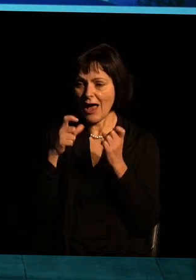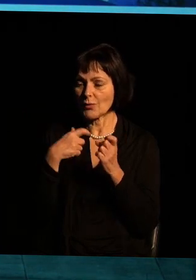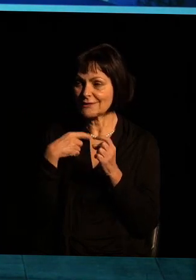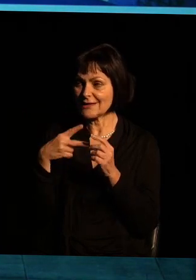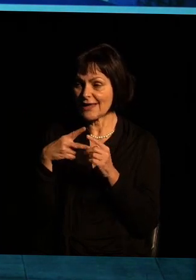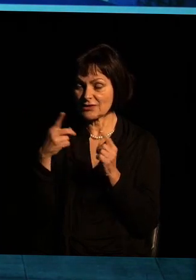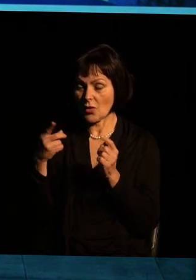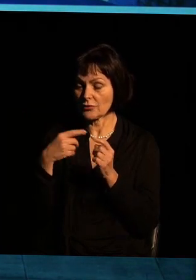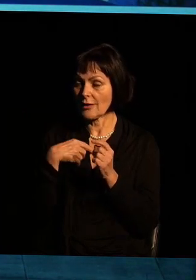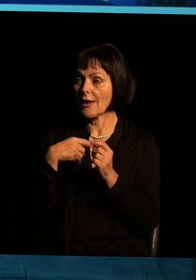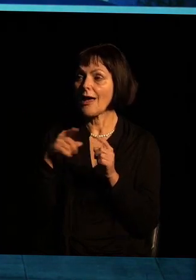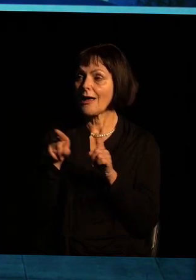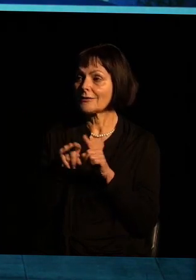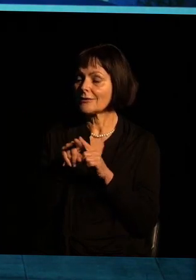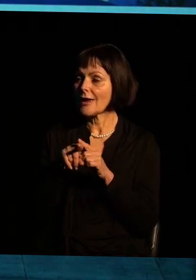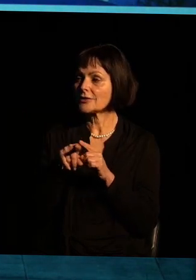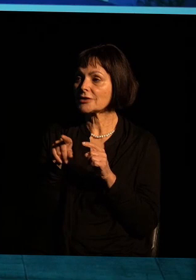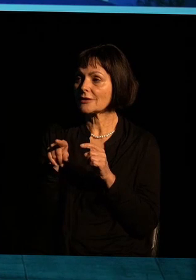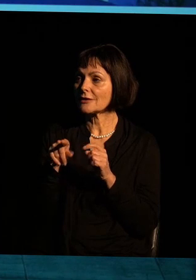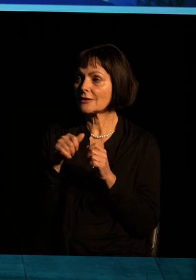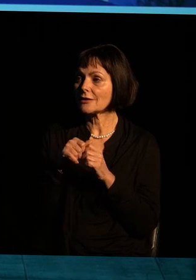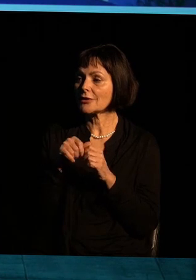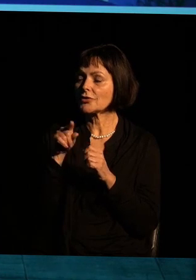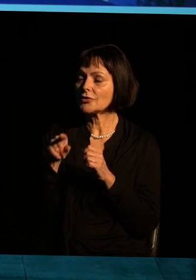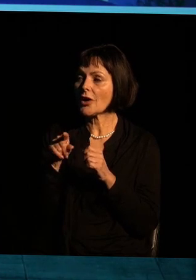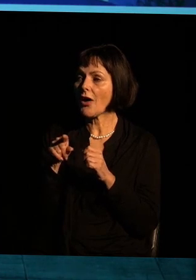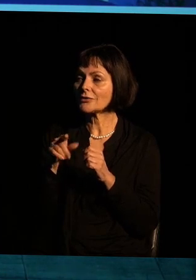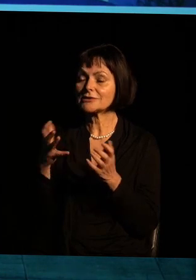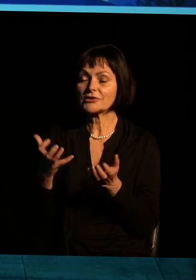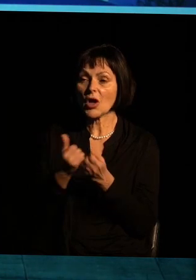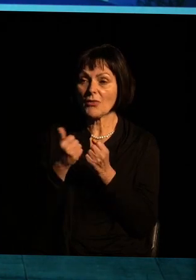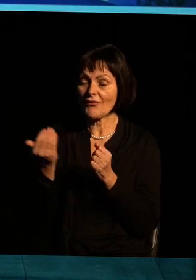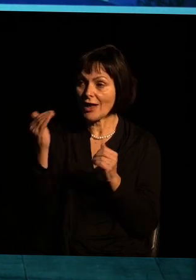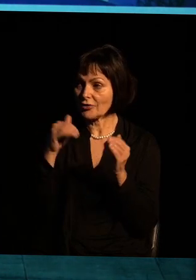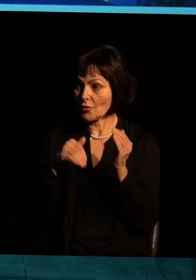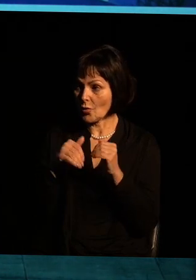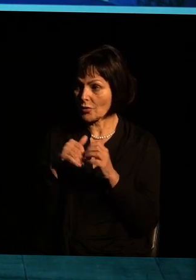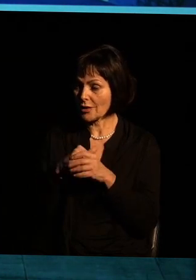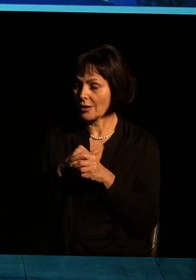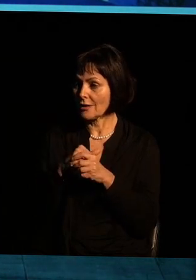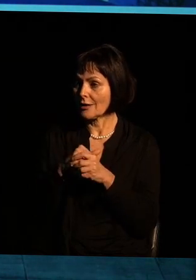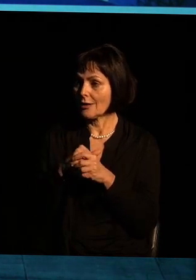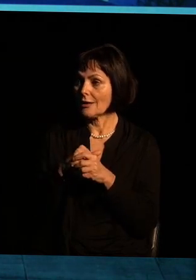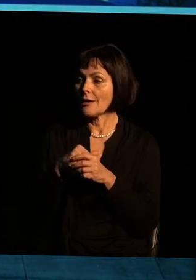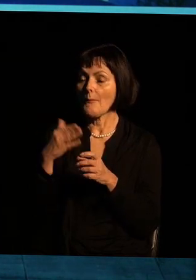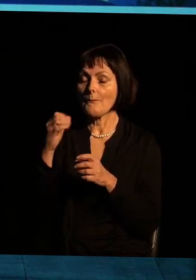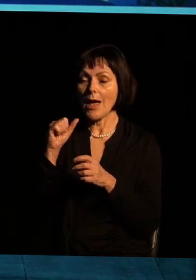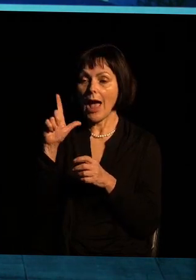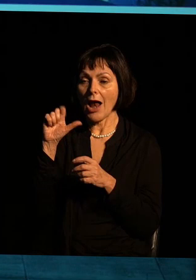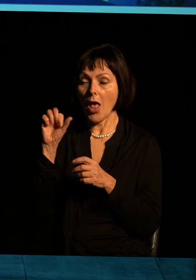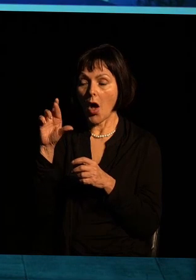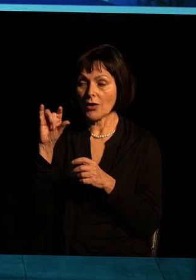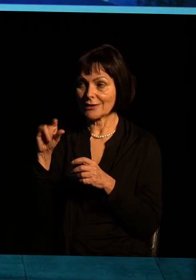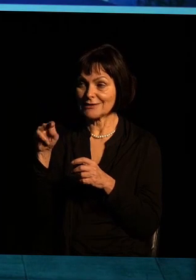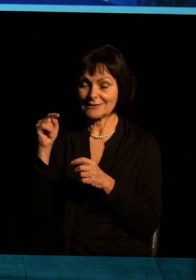a ponadto te właśnie to o zdobywaniu tej góry i atakach przez Malorego, tam, że z tamtej